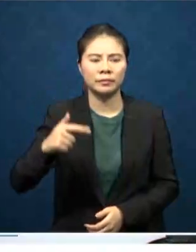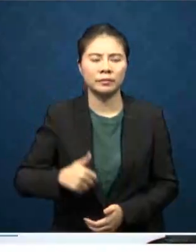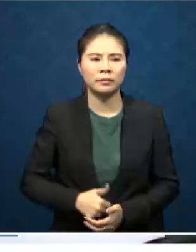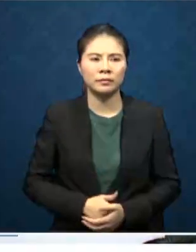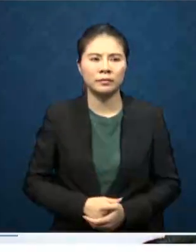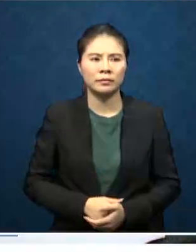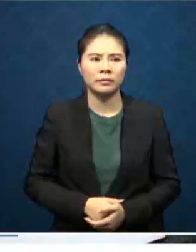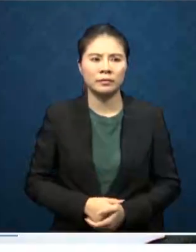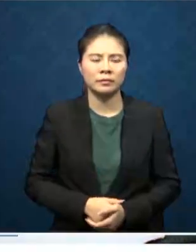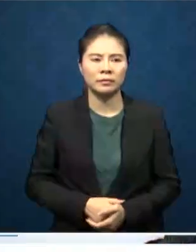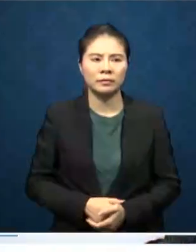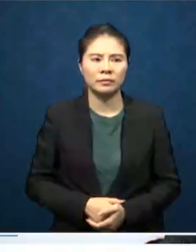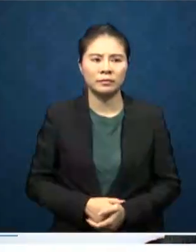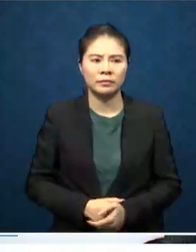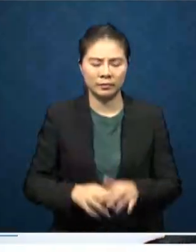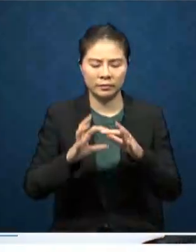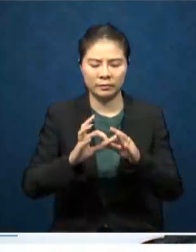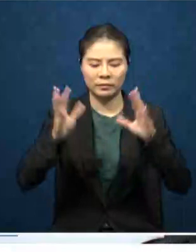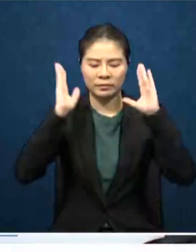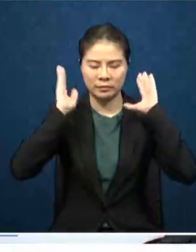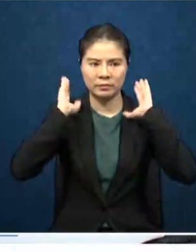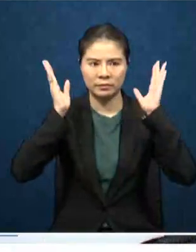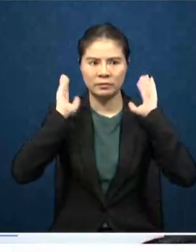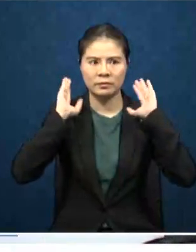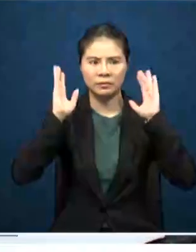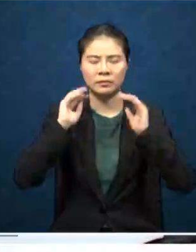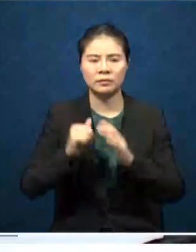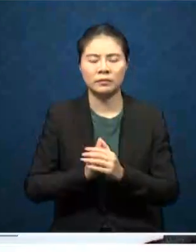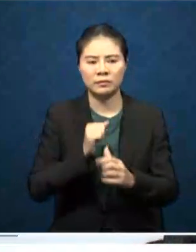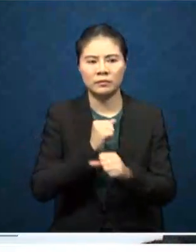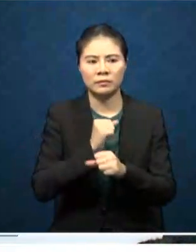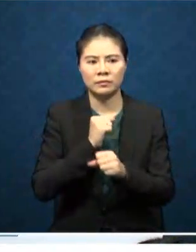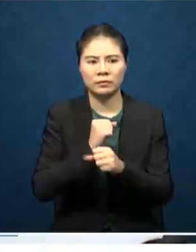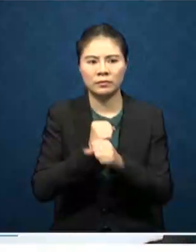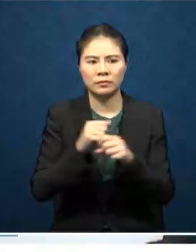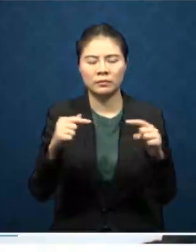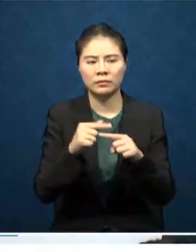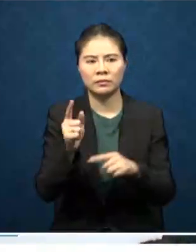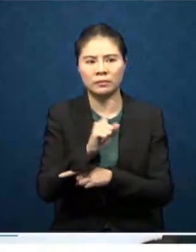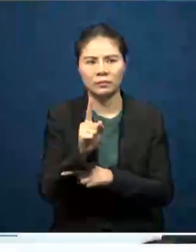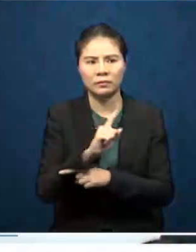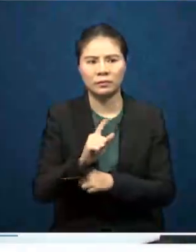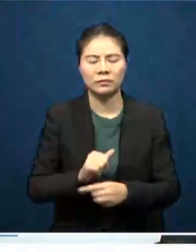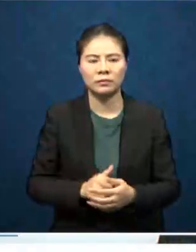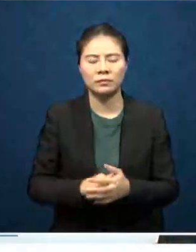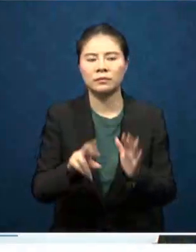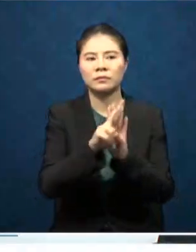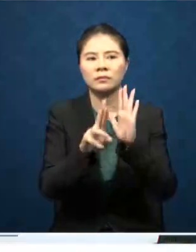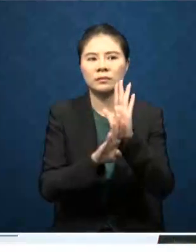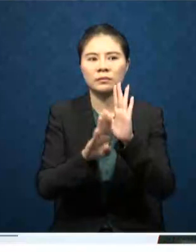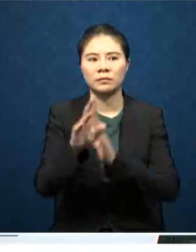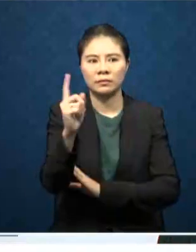ในเรื่องของการโฆษณาเพียงแต่บอกว่ากำลังทำอะไรอ่าระเบียบใหม่